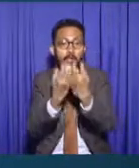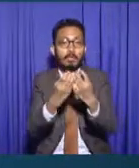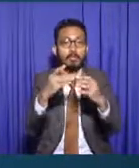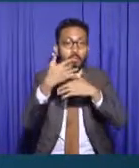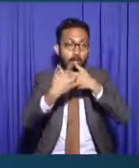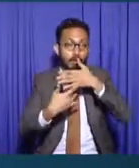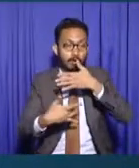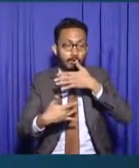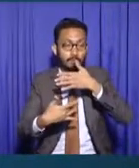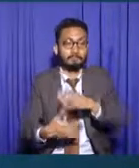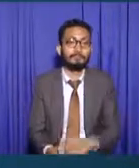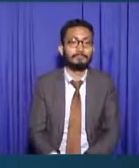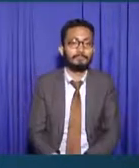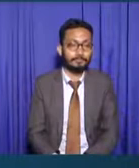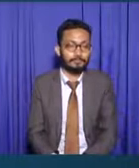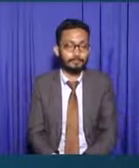darah